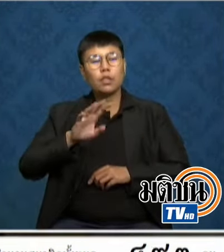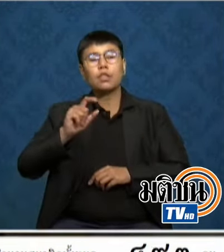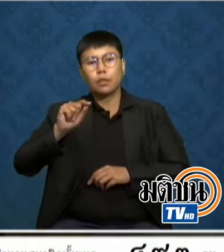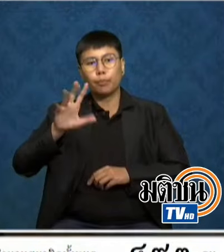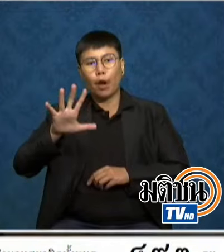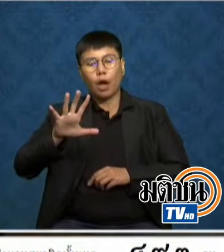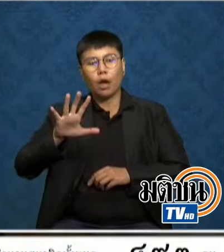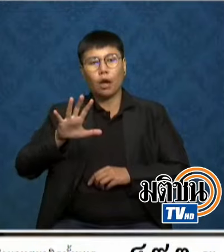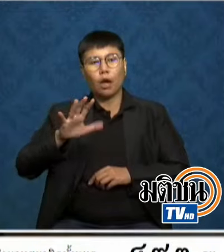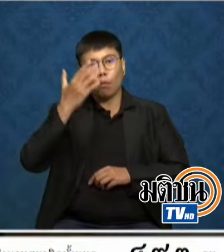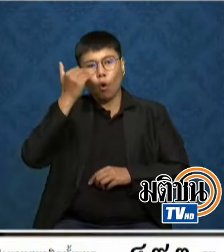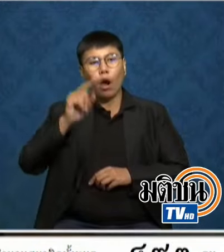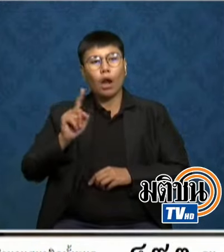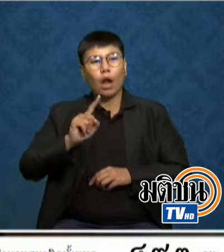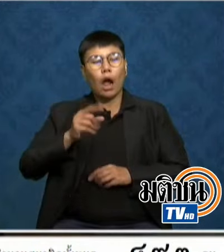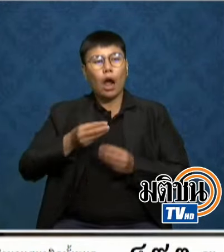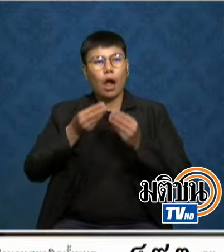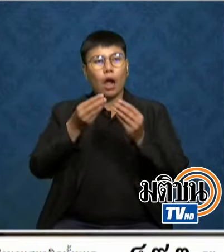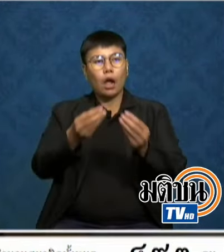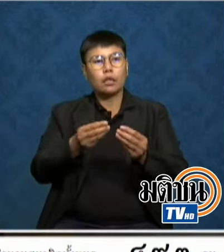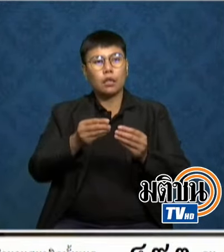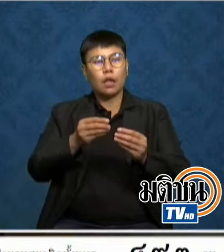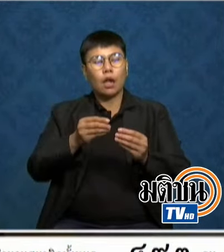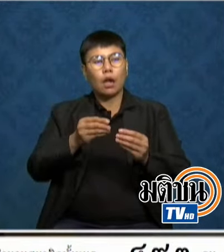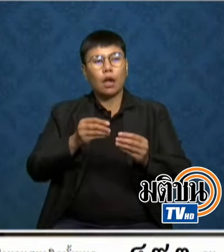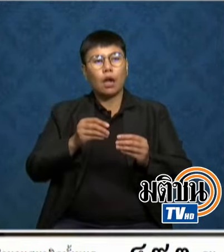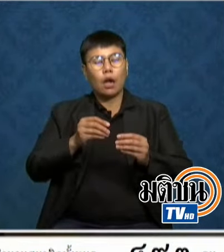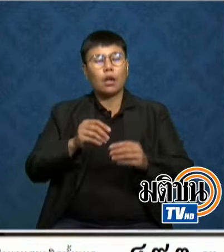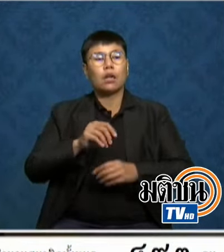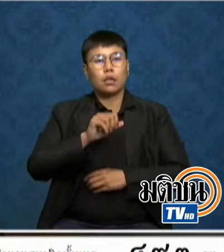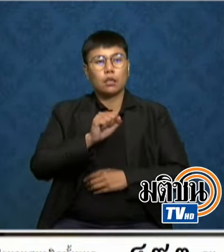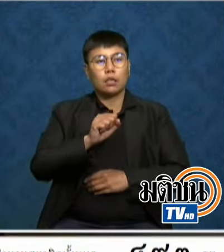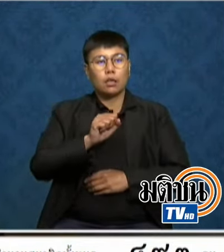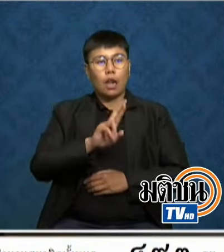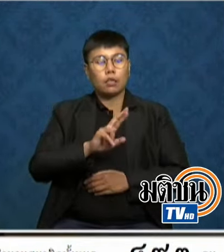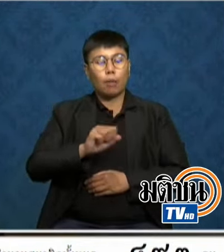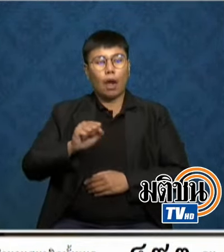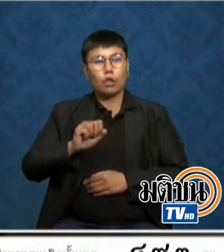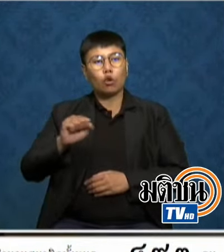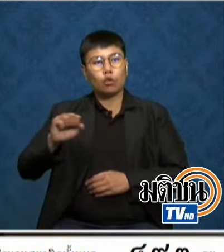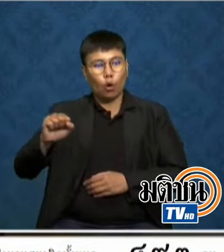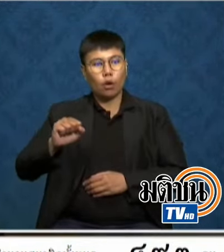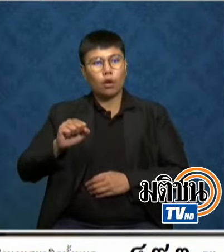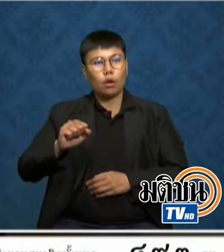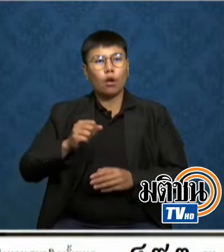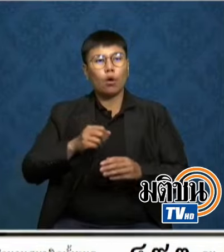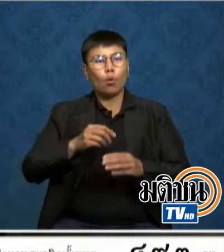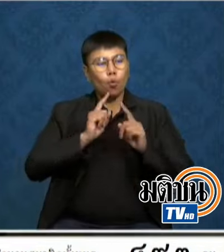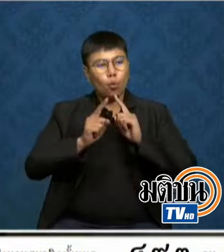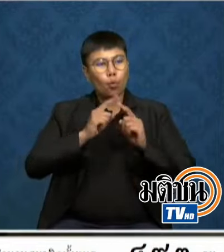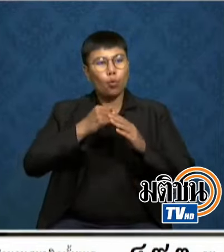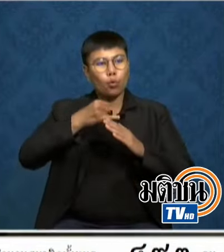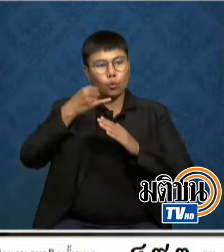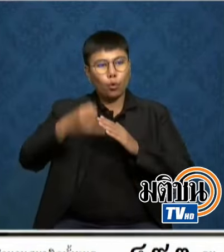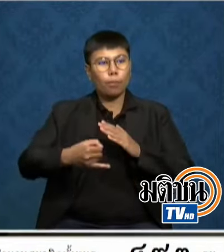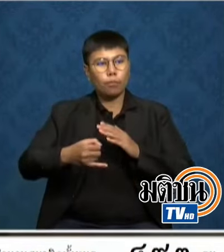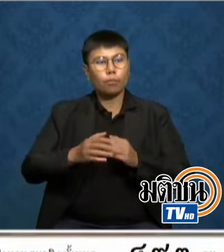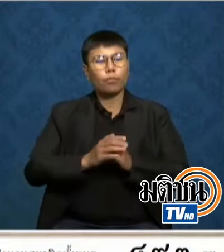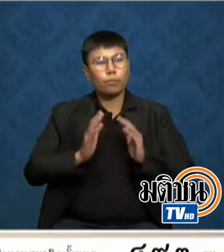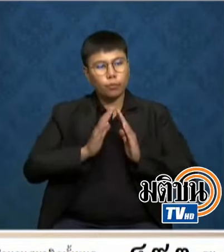เพื่อให้วาระของสภาเนี่ยได้เคลียร์ไปได้เป็นประโยชน์มากที่สุดนะครับท่านประธานขอบคุณครับ ครับ